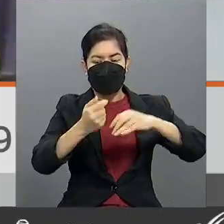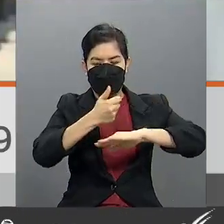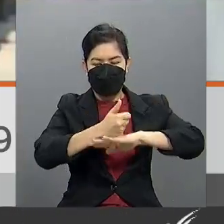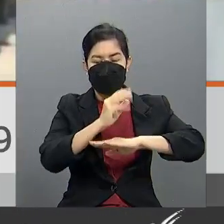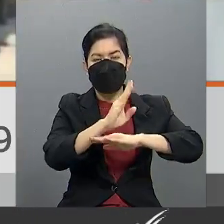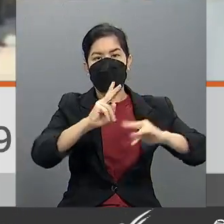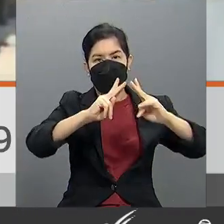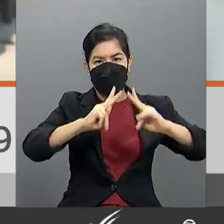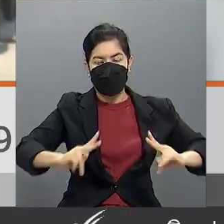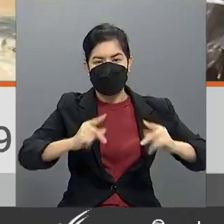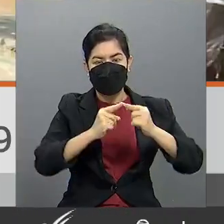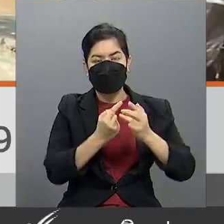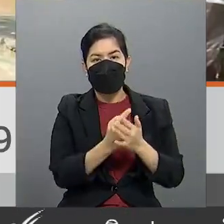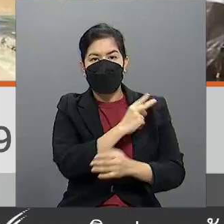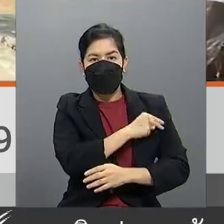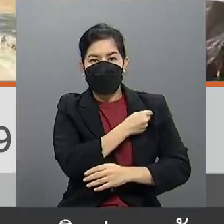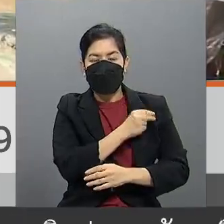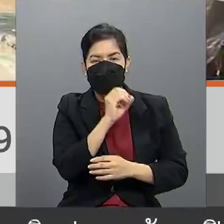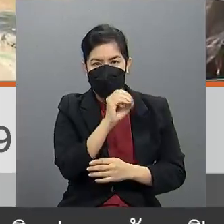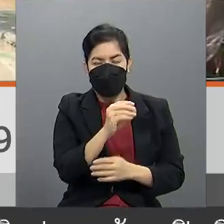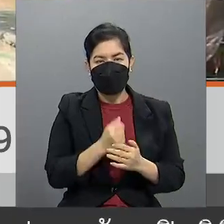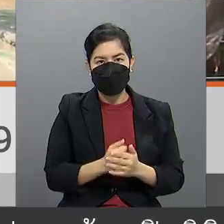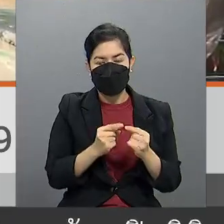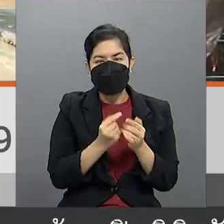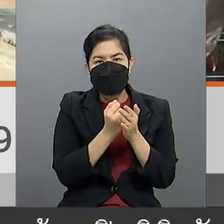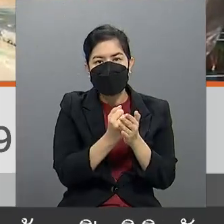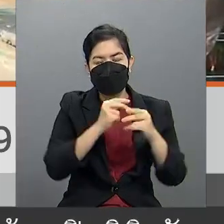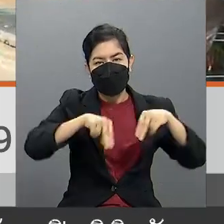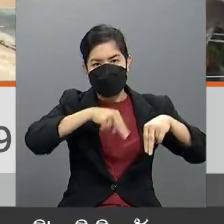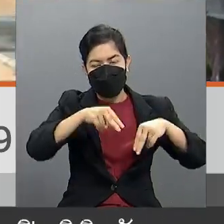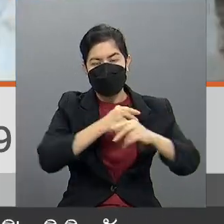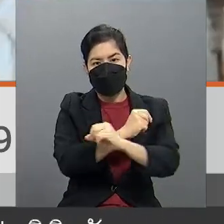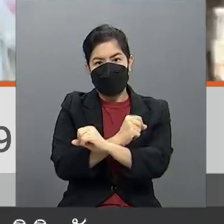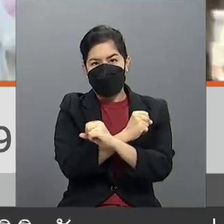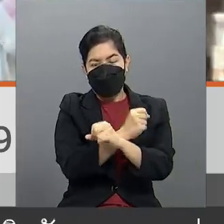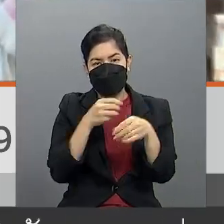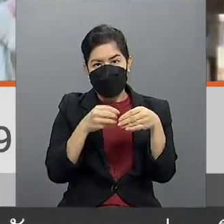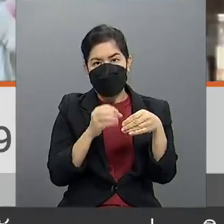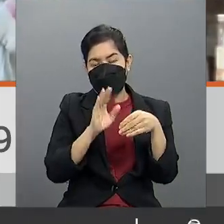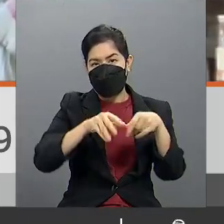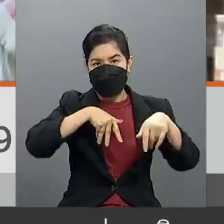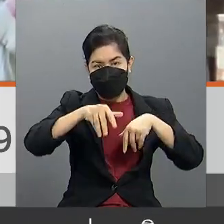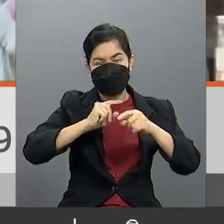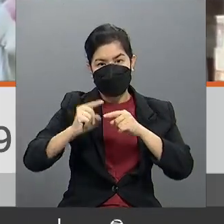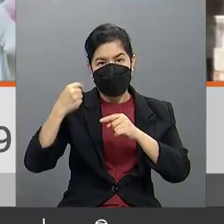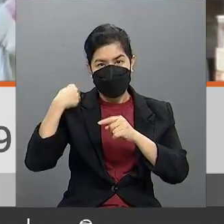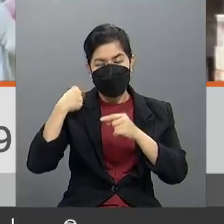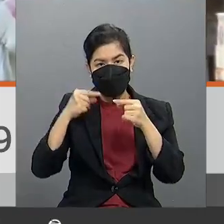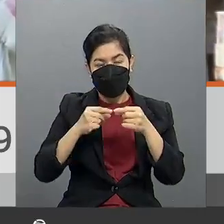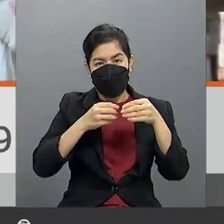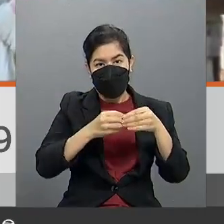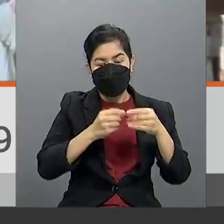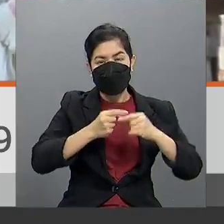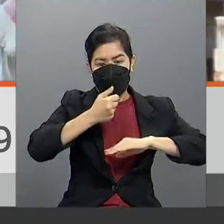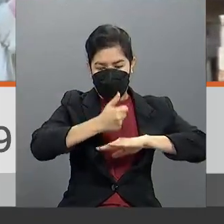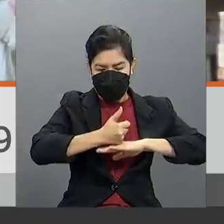าเพื่อร่วมกันเฝ้าระวังป้องกันการแพร่ระบาดของโรคผู้ประกอบการตลาดควรมีการล้างตลาดตามหลักสุขภิบาลอย่างน้อย